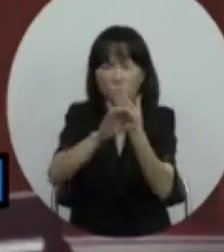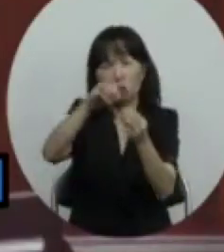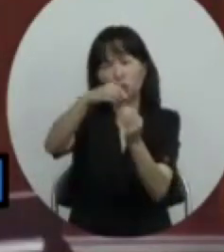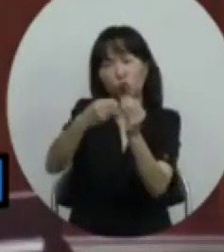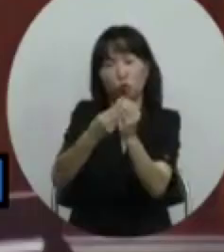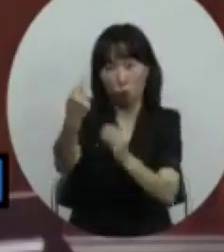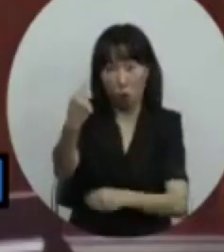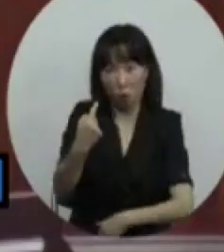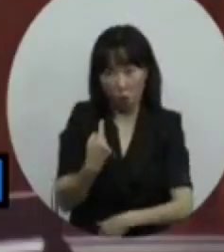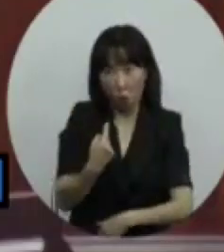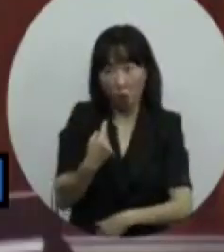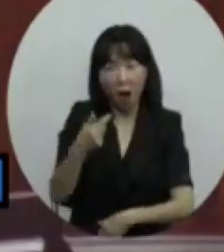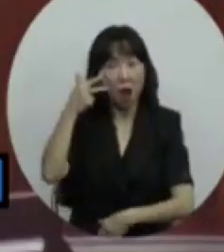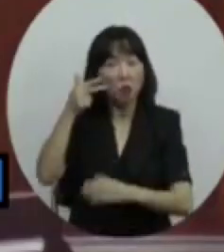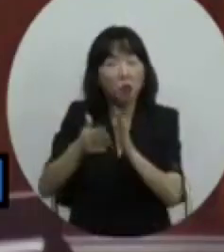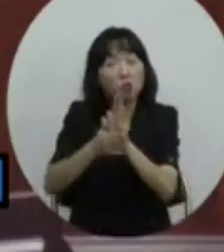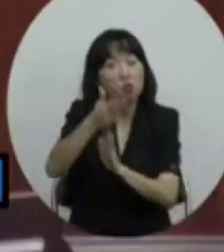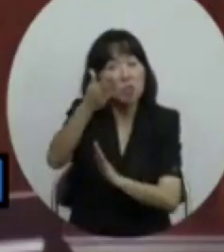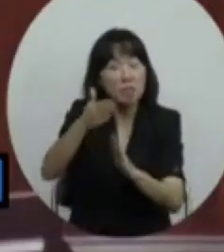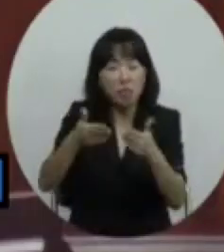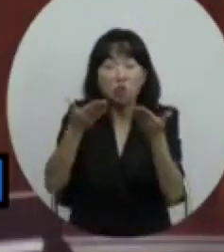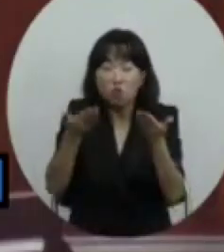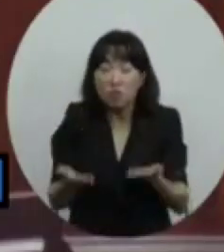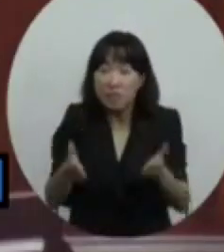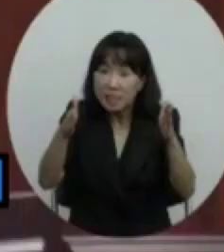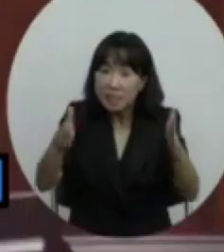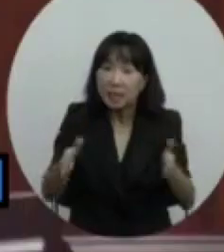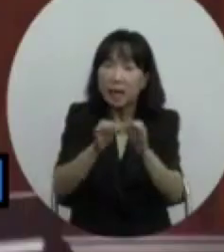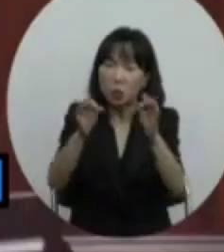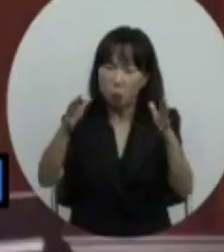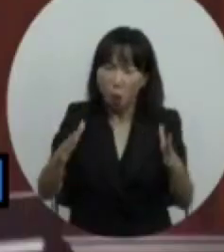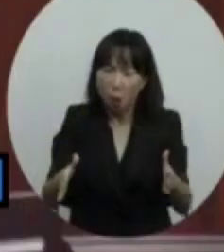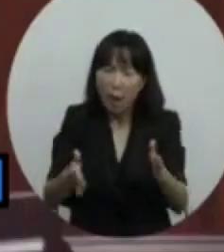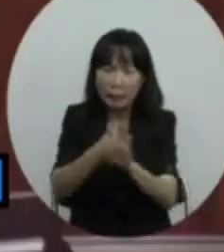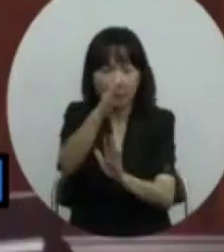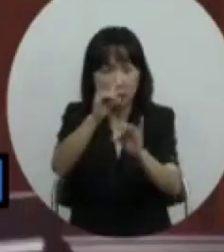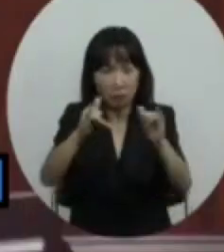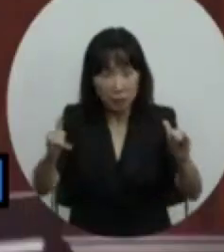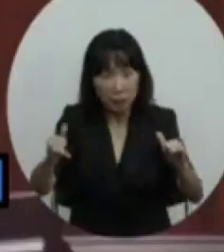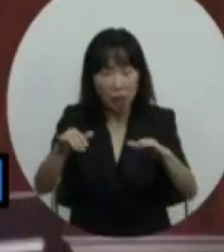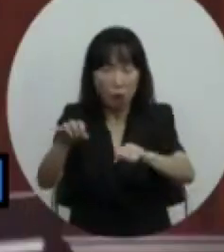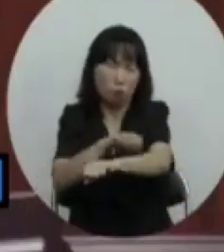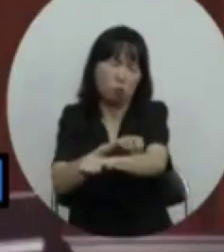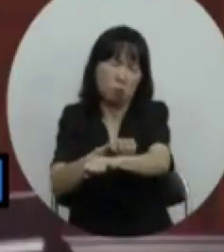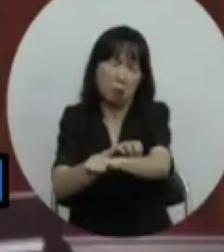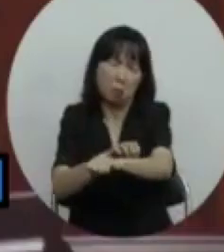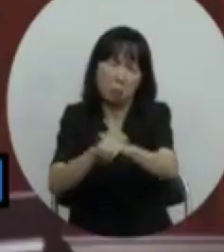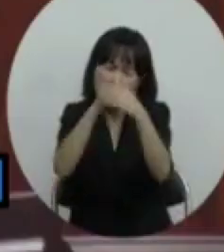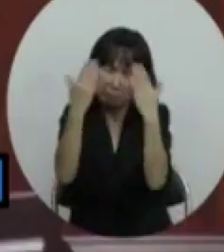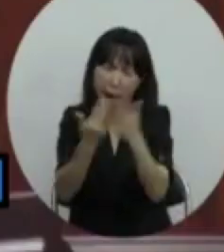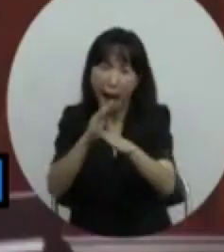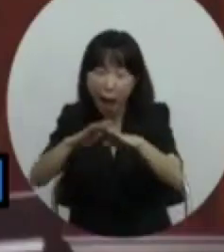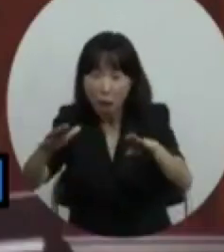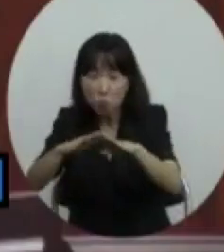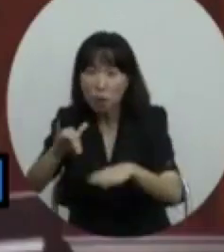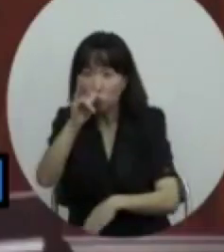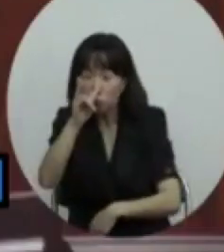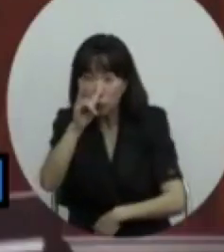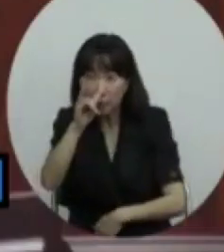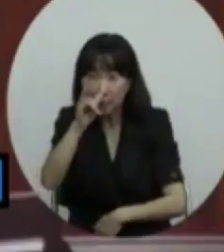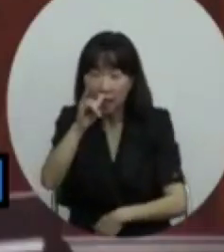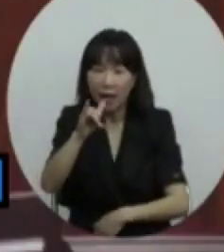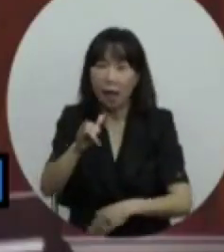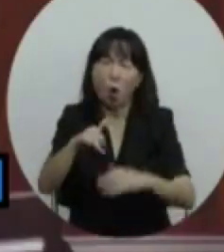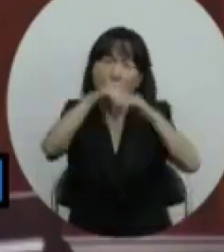있습니다. 시에서는 연휴 기간 동안 시민들이 불편사항이 해소될 수 있도록 추석 연휴